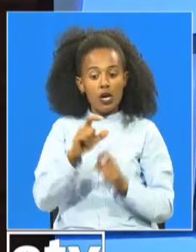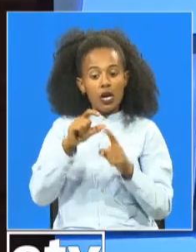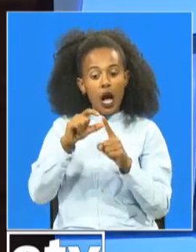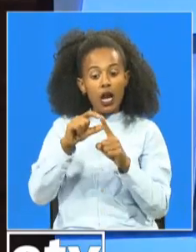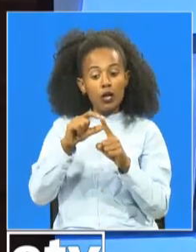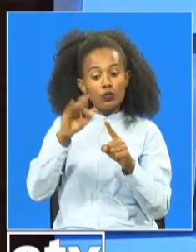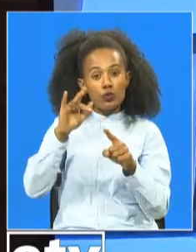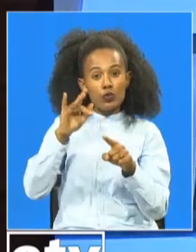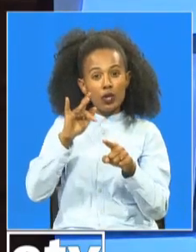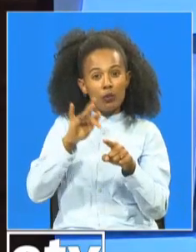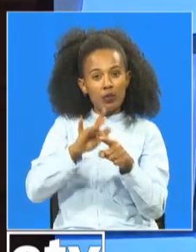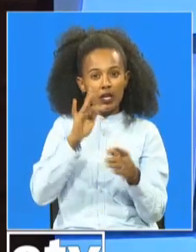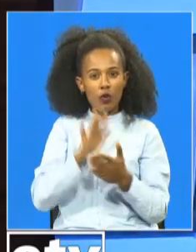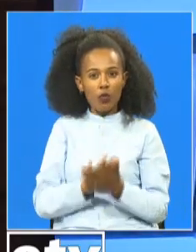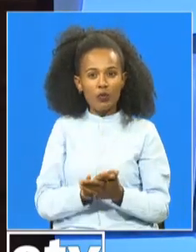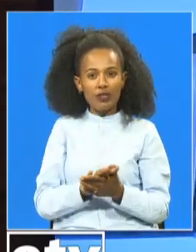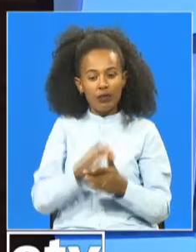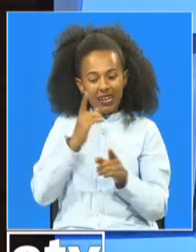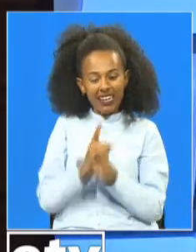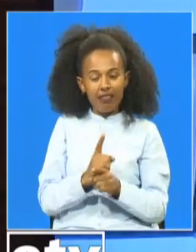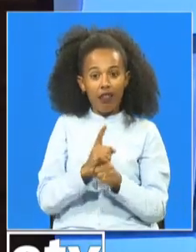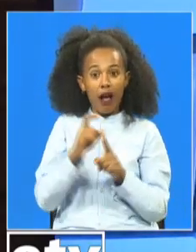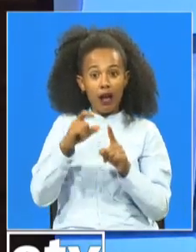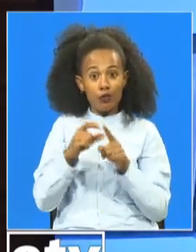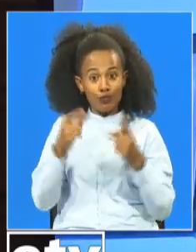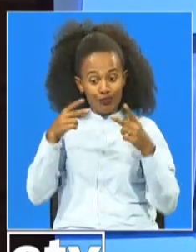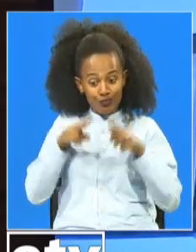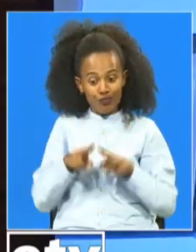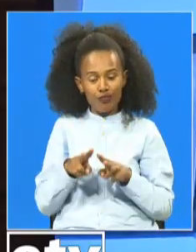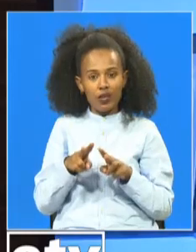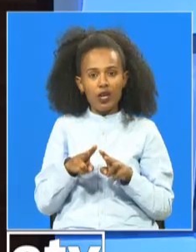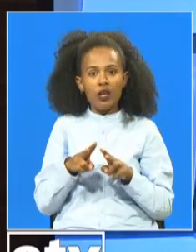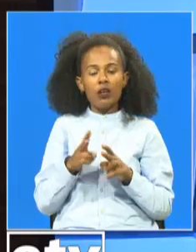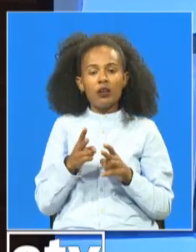ቃላቶቹ የሚጠቁሙት? ቴክስቹዋል ኢንተርፕሬቴሽን ነው።